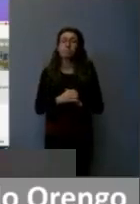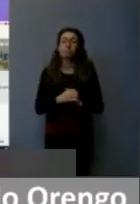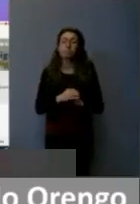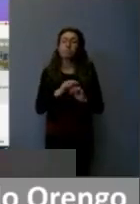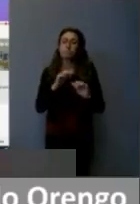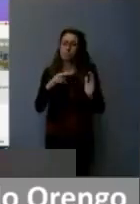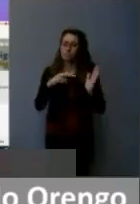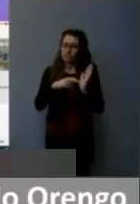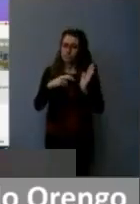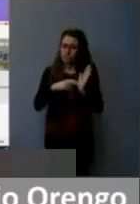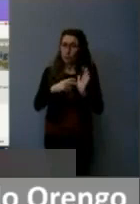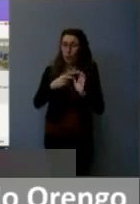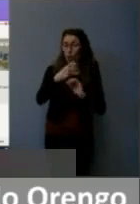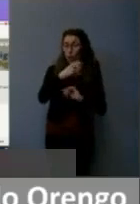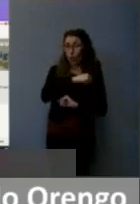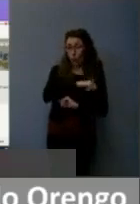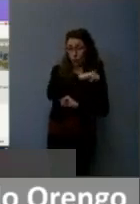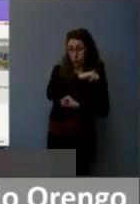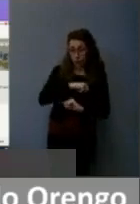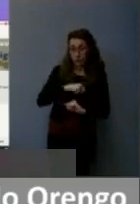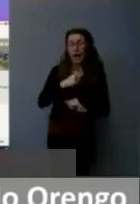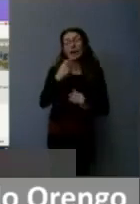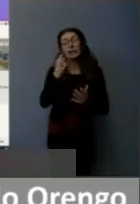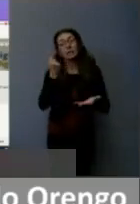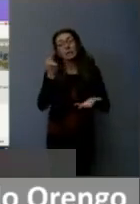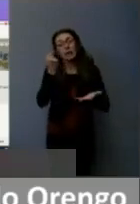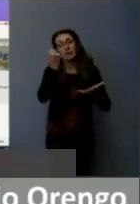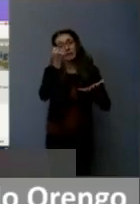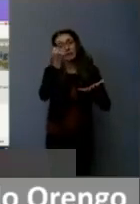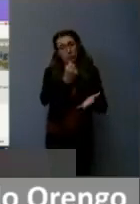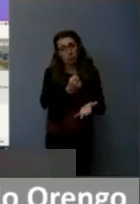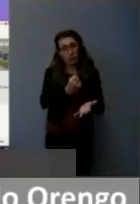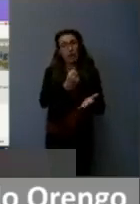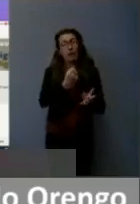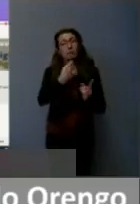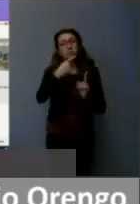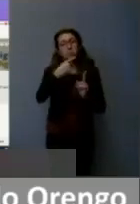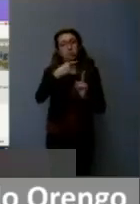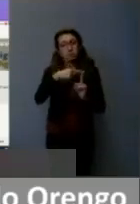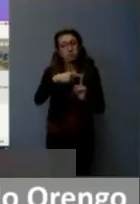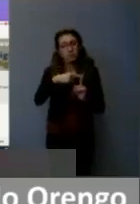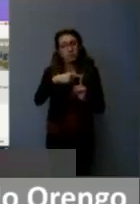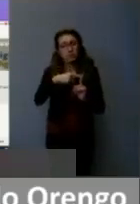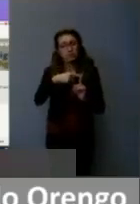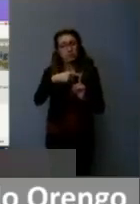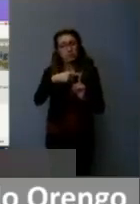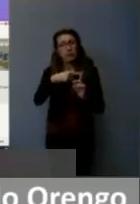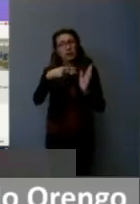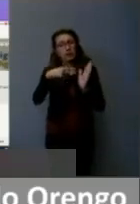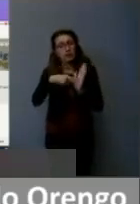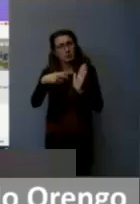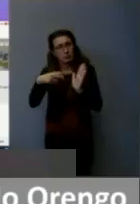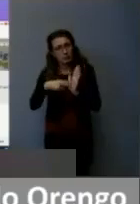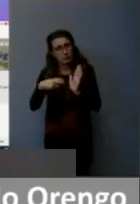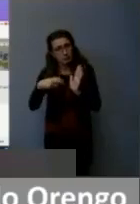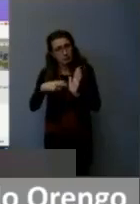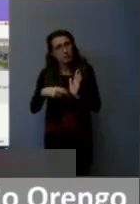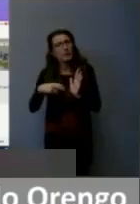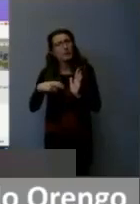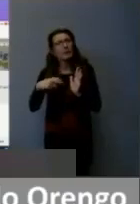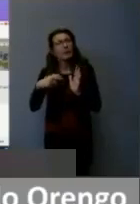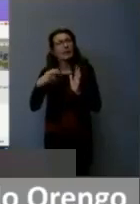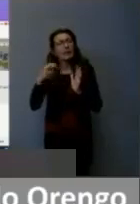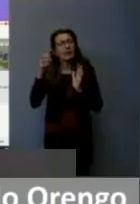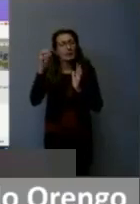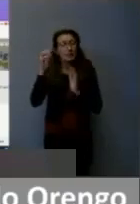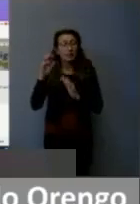comunali patrimoniali e assimilate, tributarie ed extratributarie